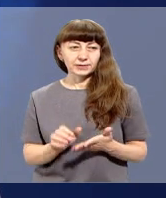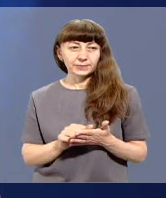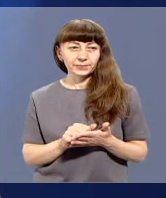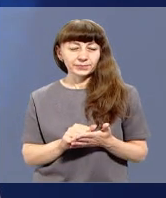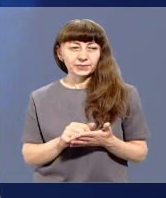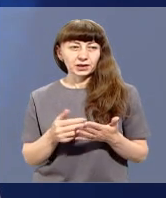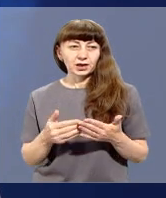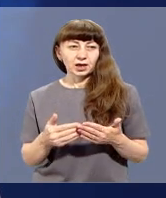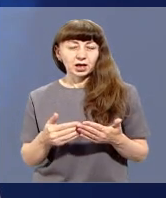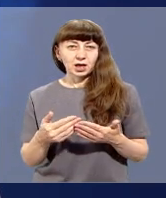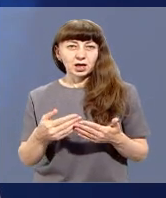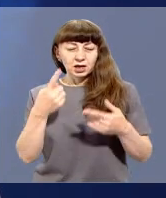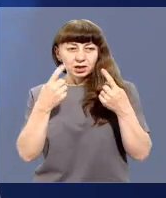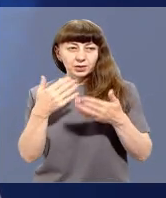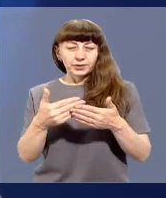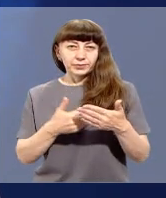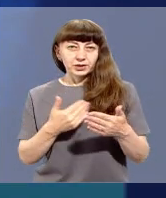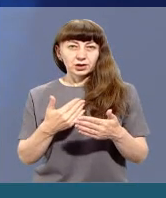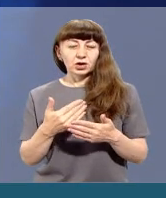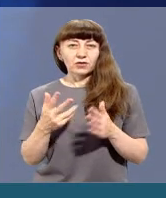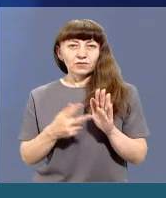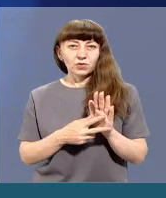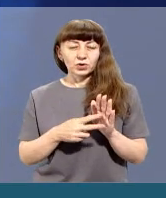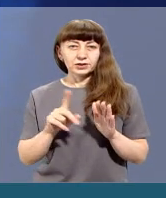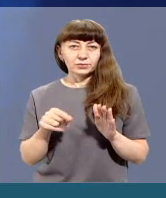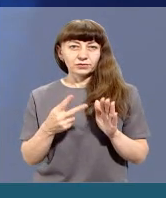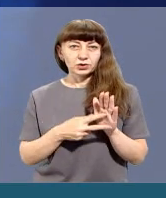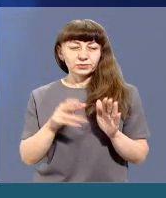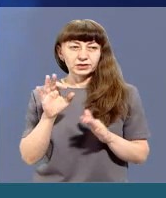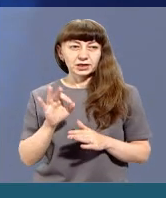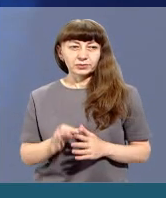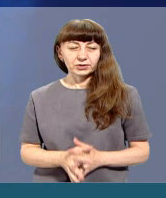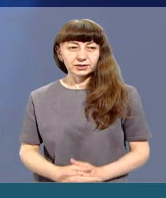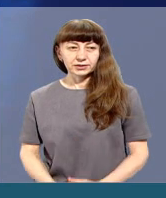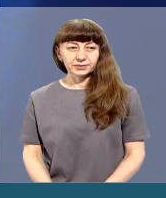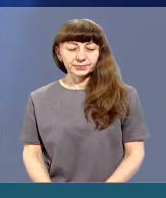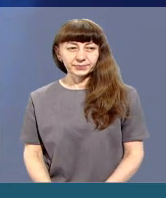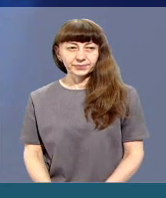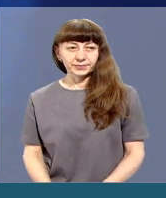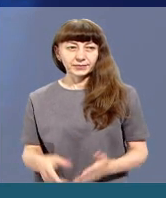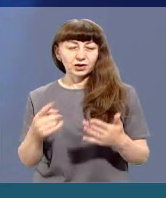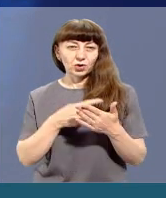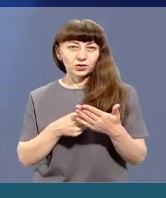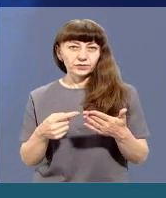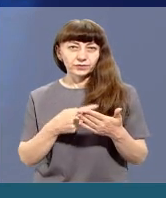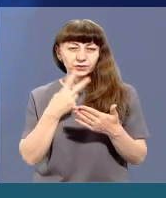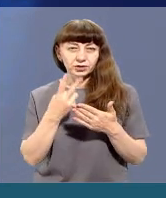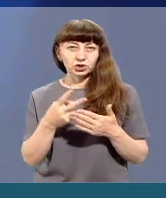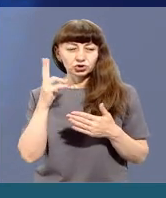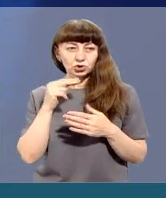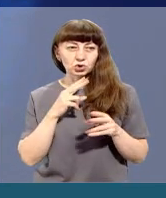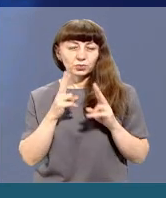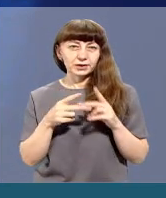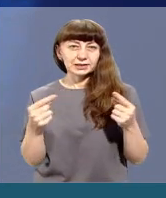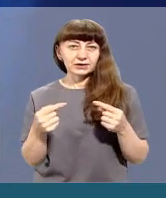получили 2536 обратившихся, это 8,8%. Отмечается снижение количества жалоб по